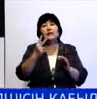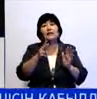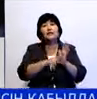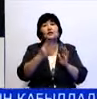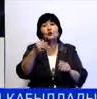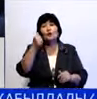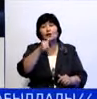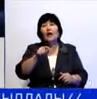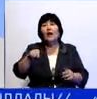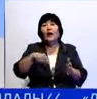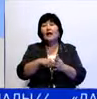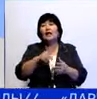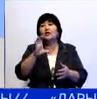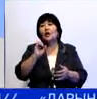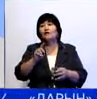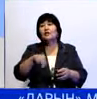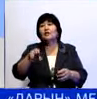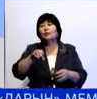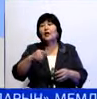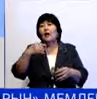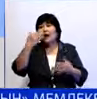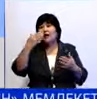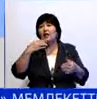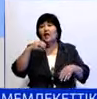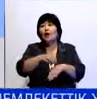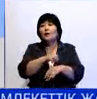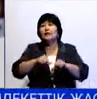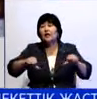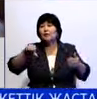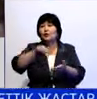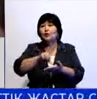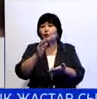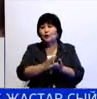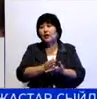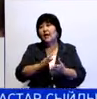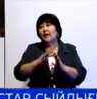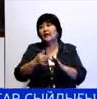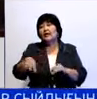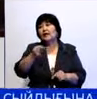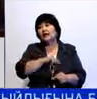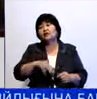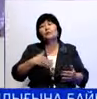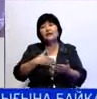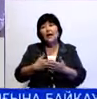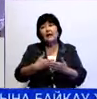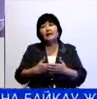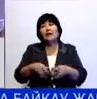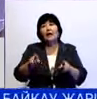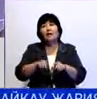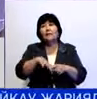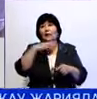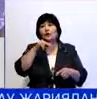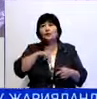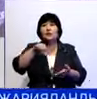1982-83 жылдары қалалық совет депутаты, қалалық партия ұйымы тексеру комиссиясының мүшесі ретінде елдік қызметтерді еңсерді. Қат-қабат